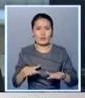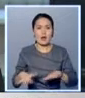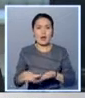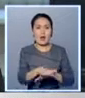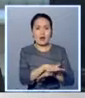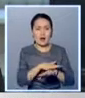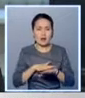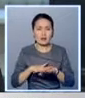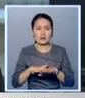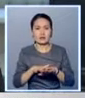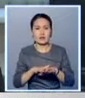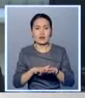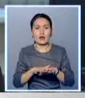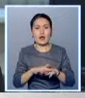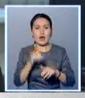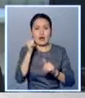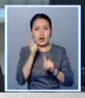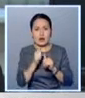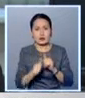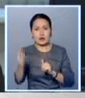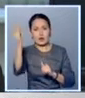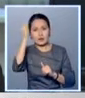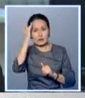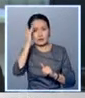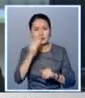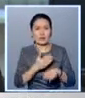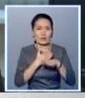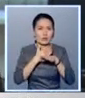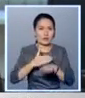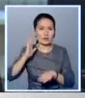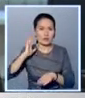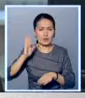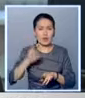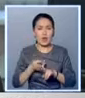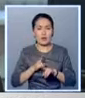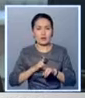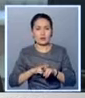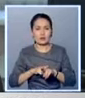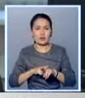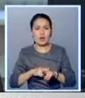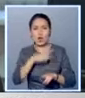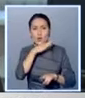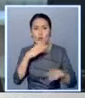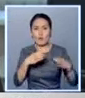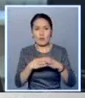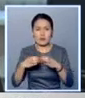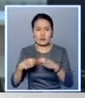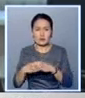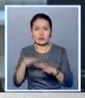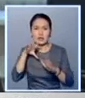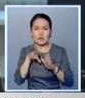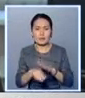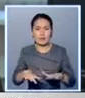бір әлеуметтік топтың көзқарасын қолдайды ғой, себебі ол халықтың бір бөлігі ғана партия. Сондықтан мысалы мүмкін қазір коммунистік халық партиясы